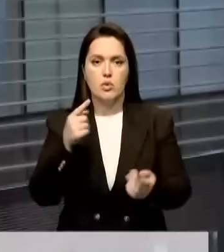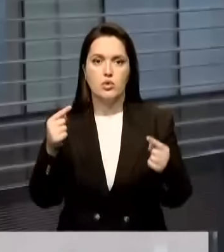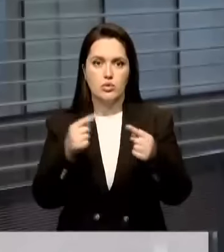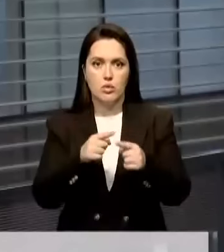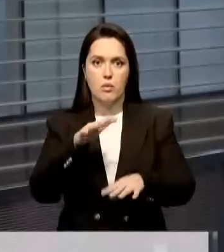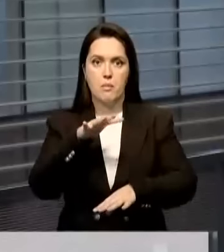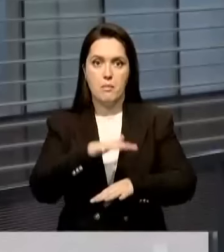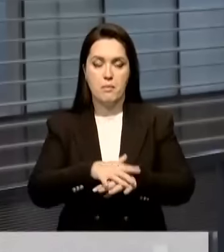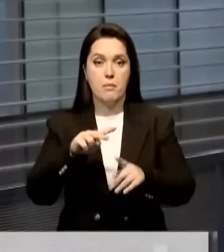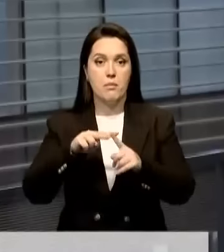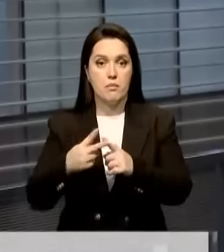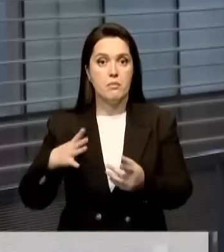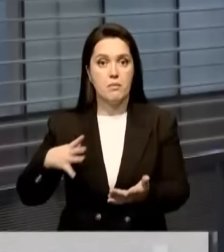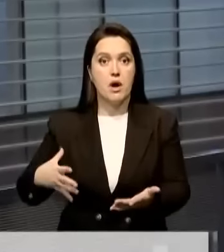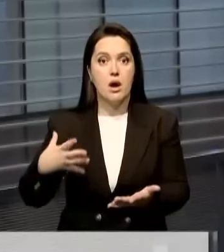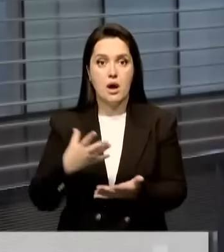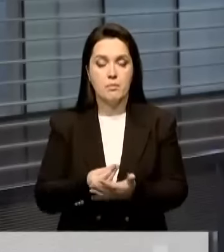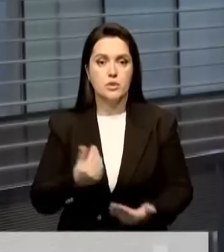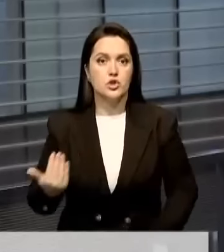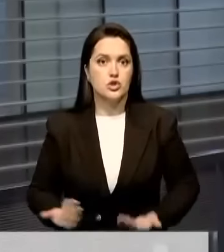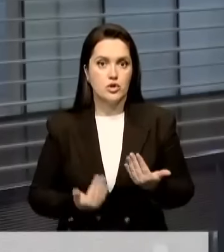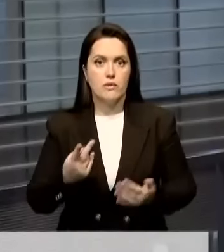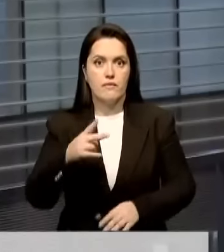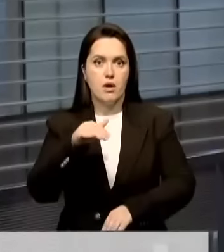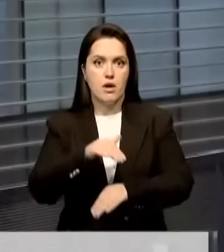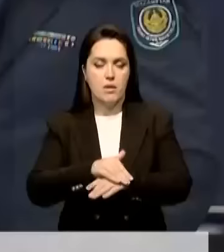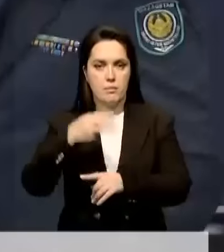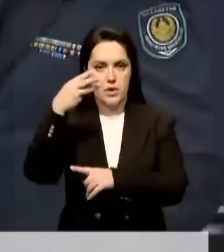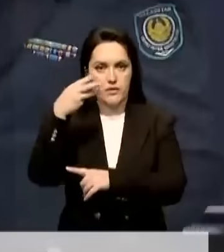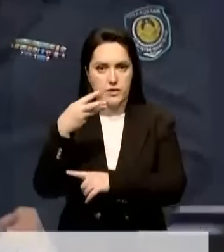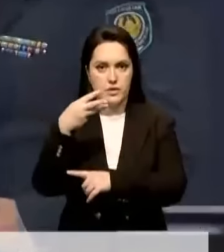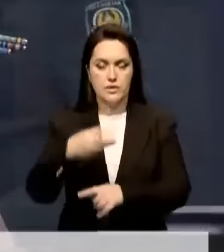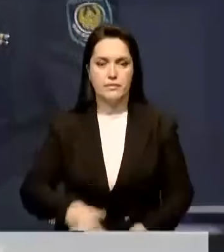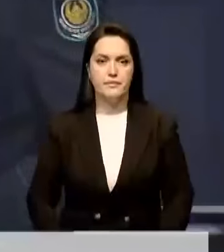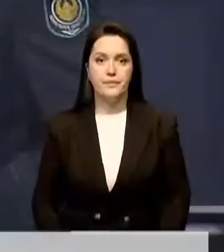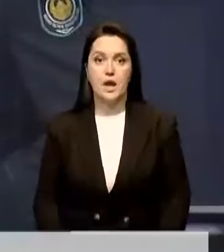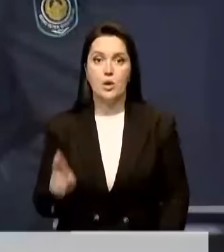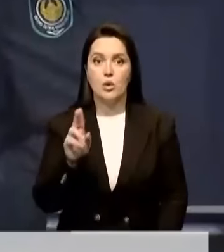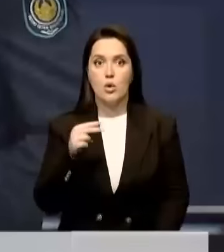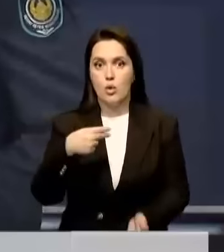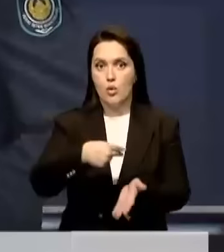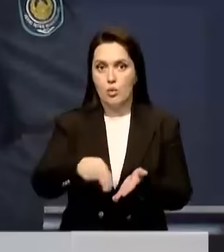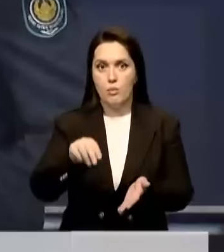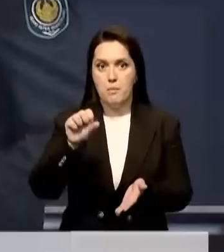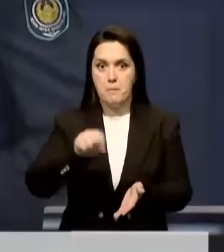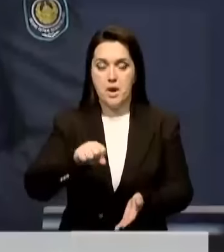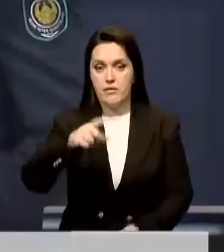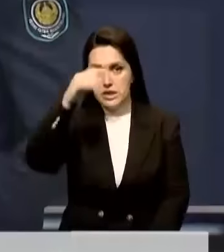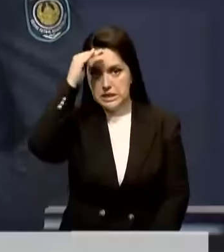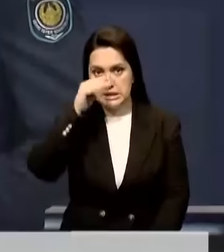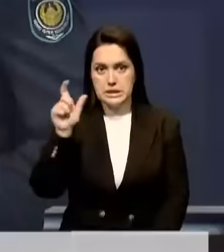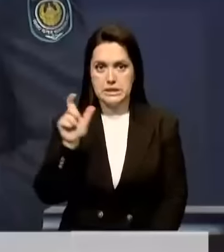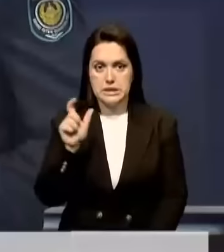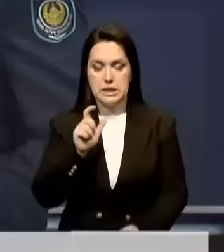суммы покупатель оплатил наличными. Это зафиксировано и на видео. Покупатель, который купил пиво, вот он в бейсболке, синей курточке